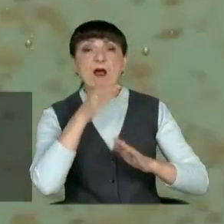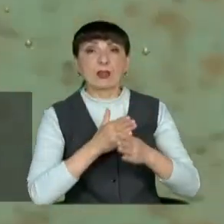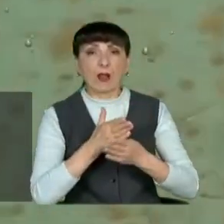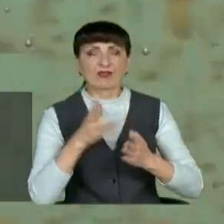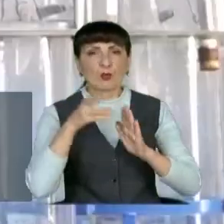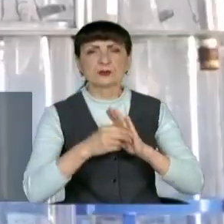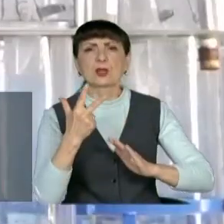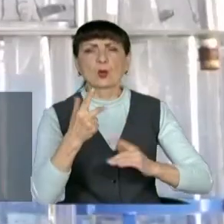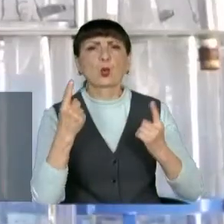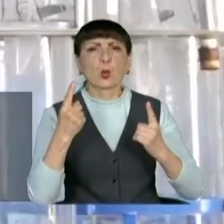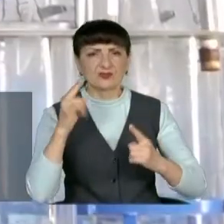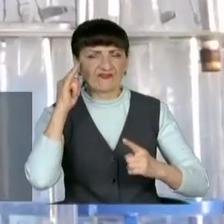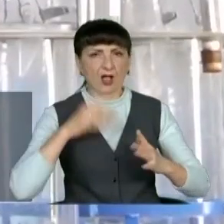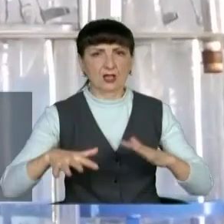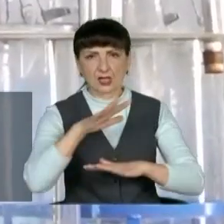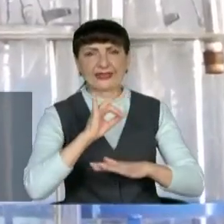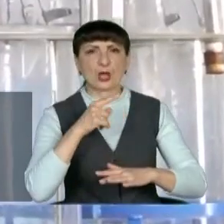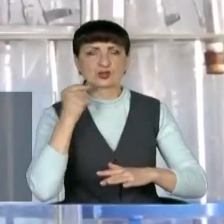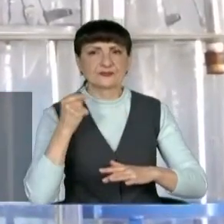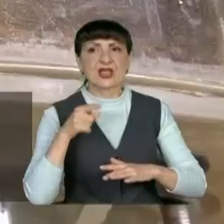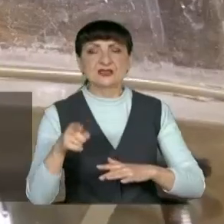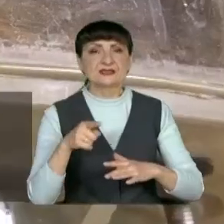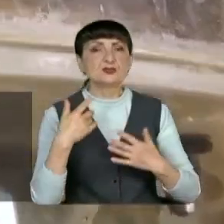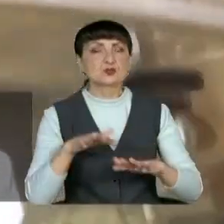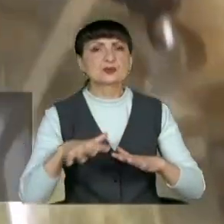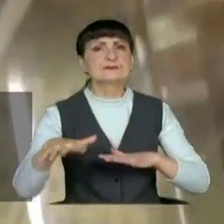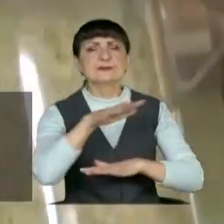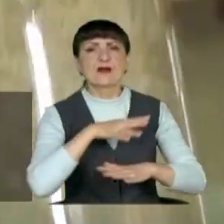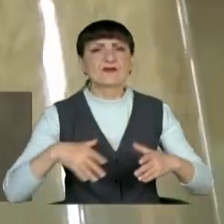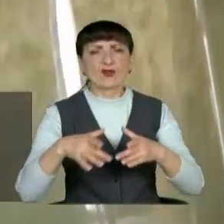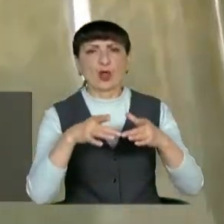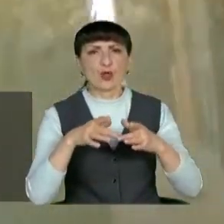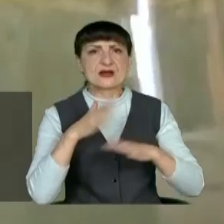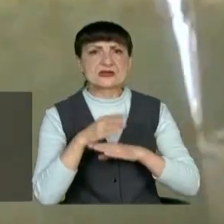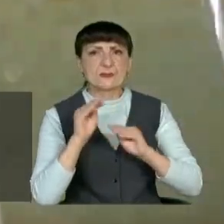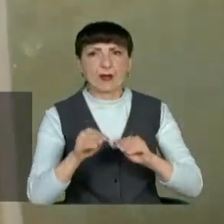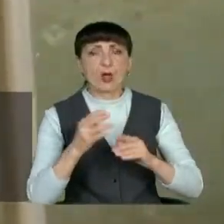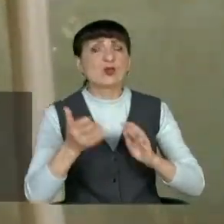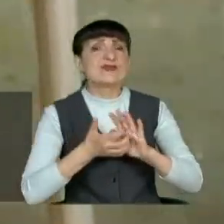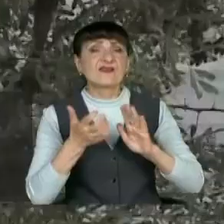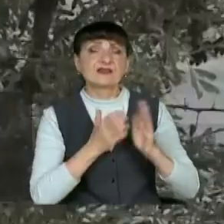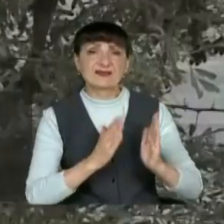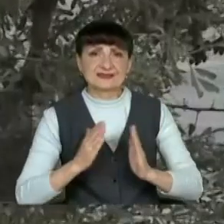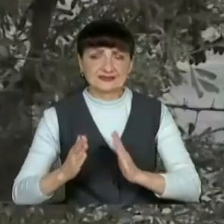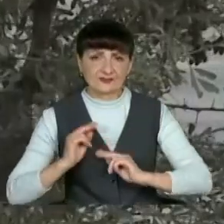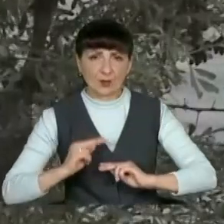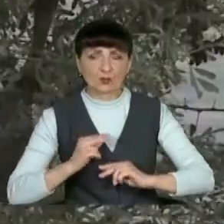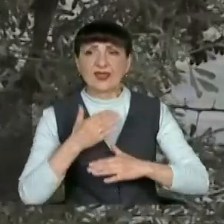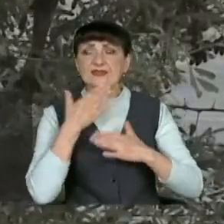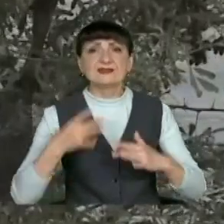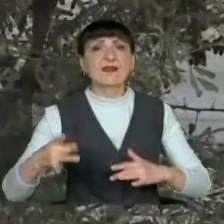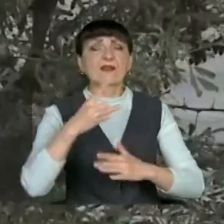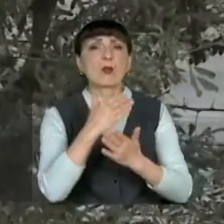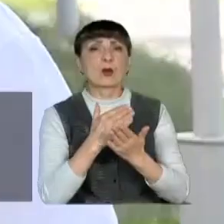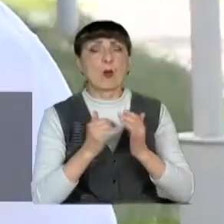тройку крупнейших в СНГ. Здесь занимается зарыблением водоемов по всему Казахстану. Только вот не хватает системности в этой работе. Нет региональных программ